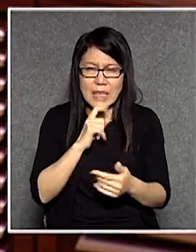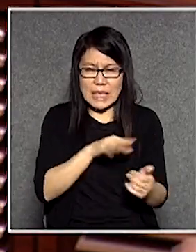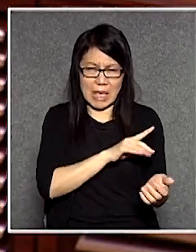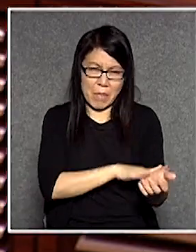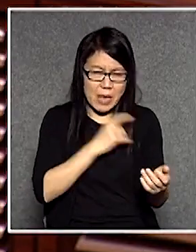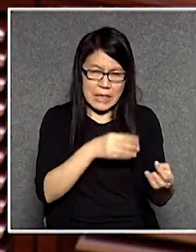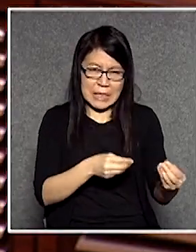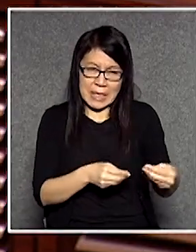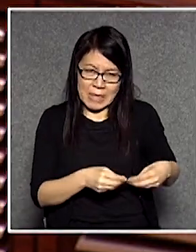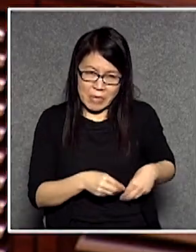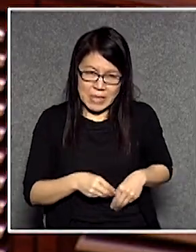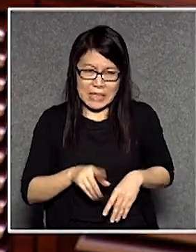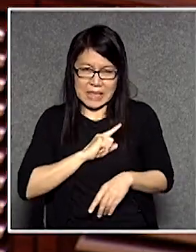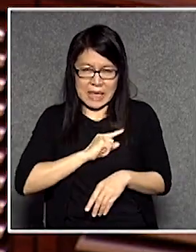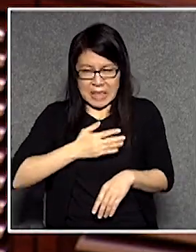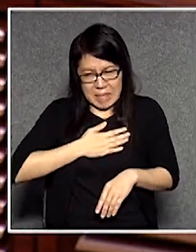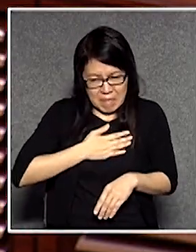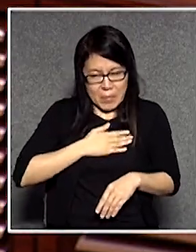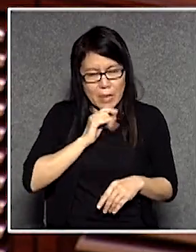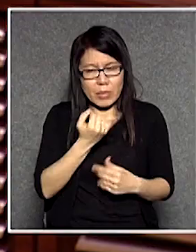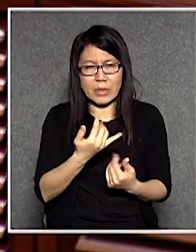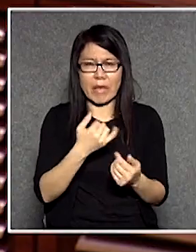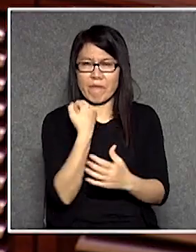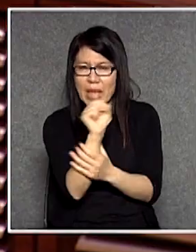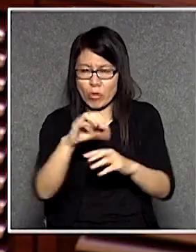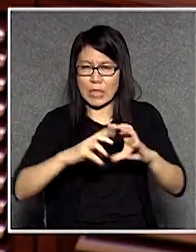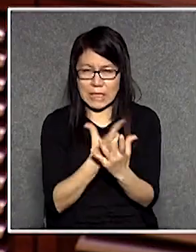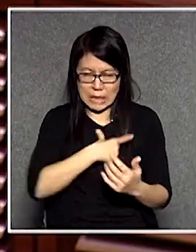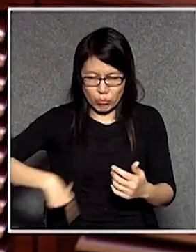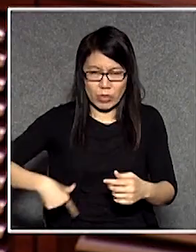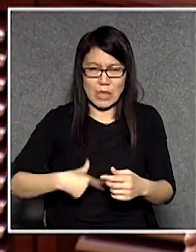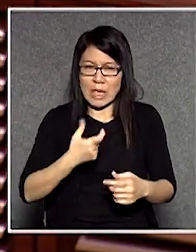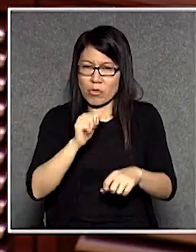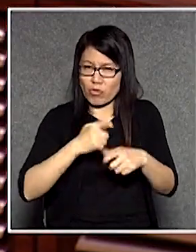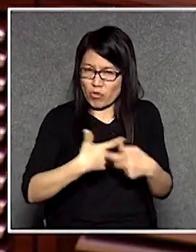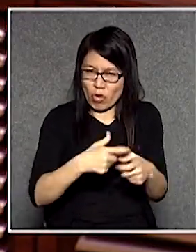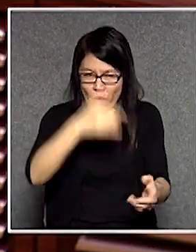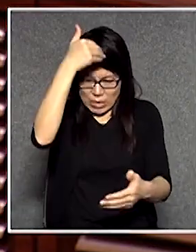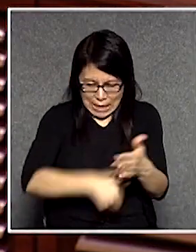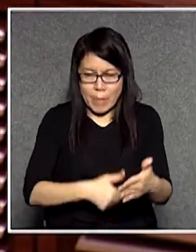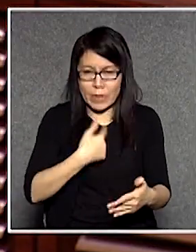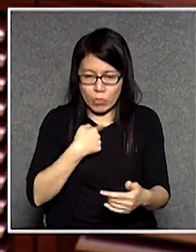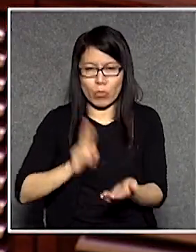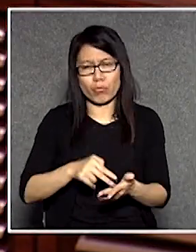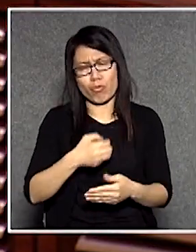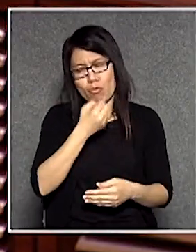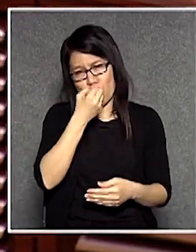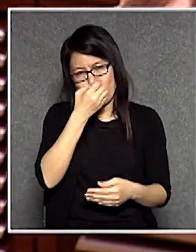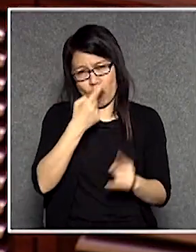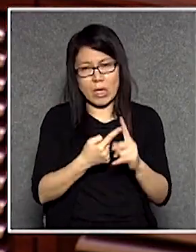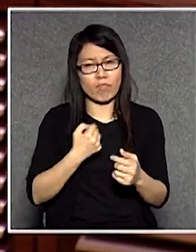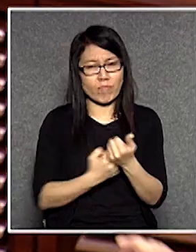右手掩良心的反對派議員酬金刪減，我相信市民一定會大力支